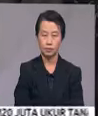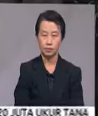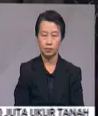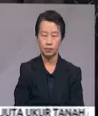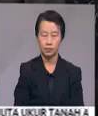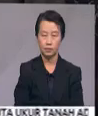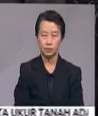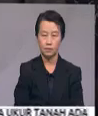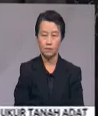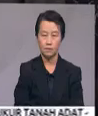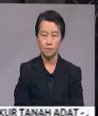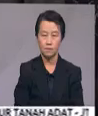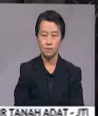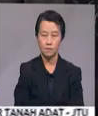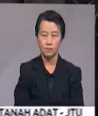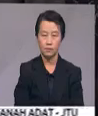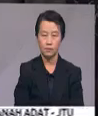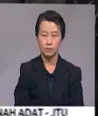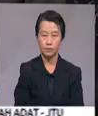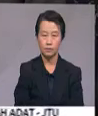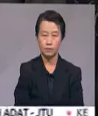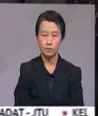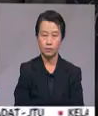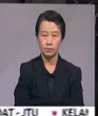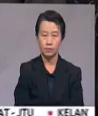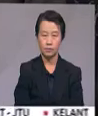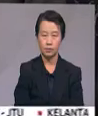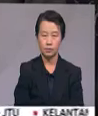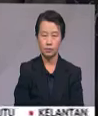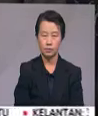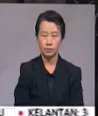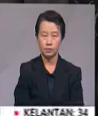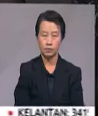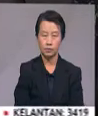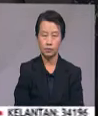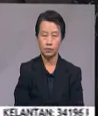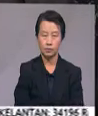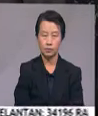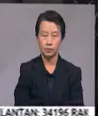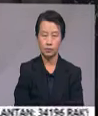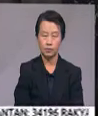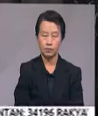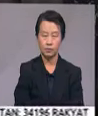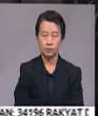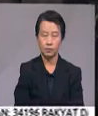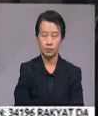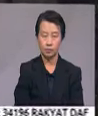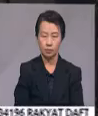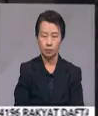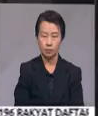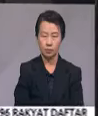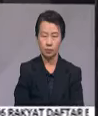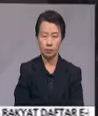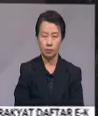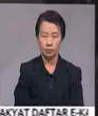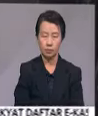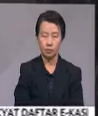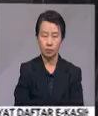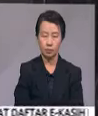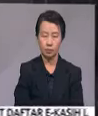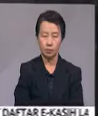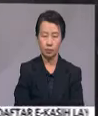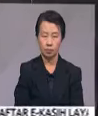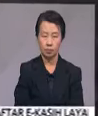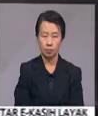இந்த ஆர்வம் வந்துச்சு? அதுவும் தமிழ்ல பேச, ஒரு மலாய்க்காரர்னு சொல்லும் போது ரொம்ப சரளமா தமிழ்ல பேசுறீங்க, எப்படி இது சாத்தியமானுச்சு? ஏன்னா பிகாஸ் வி ஆர் மலேசியன், ட்ரூ மலேசியன். நம்ம